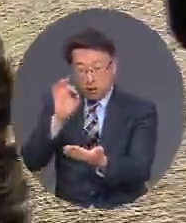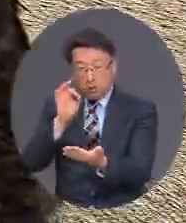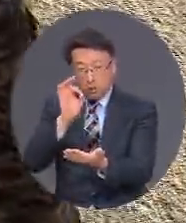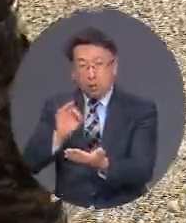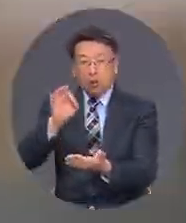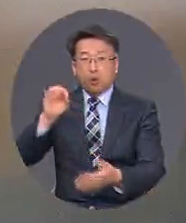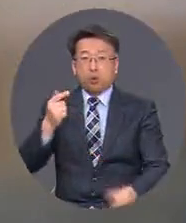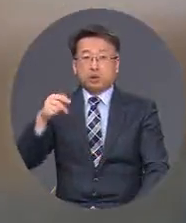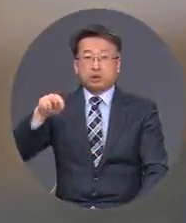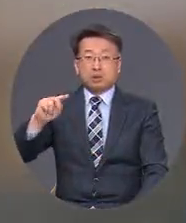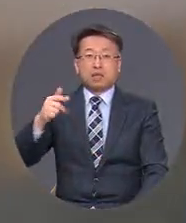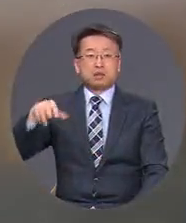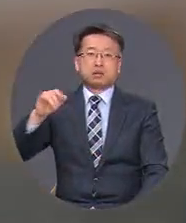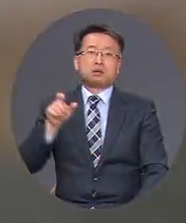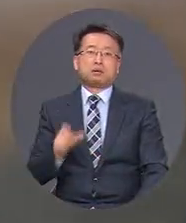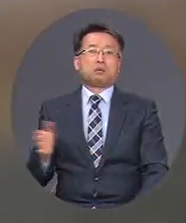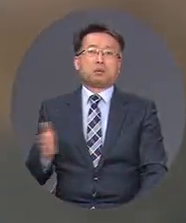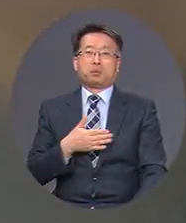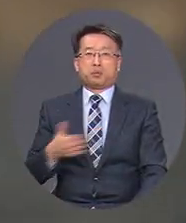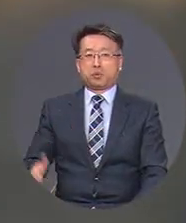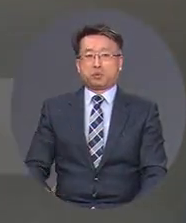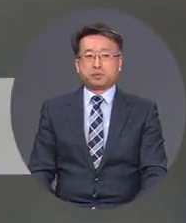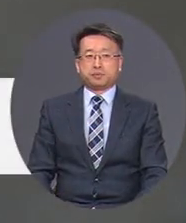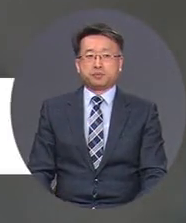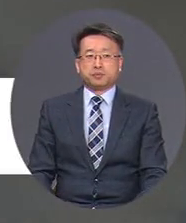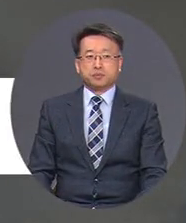표시는 없었습니다.